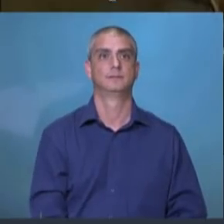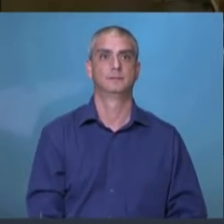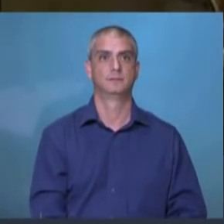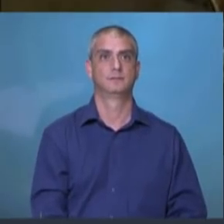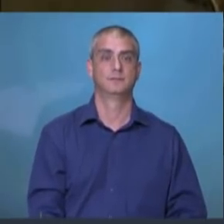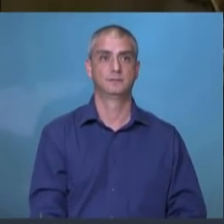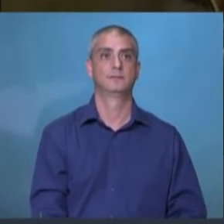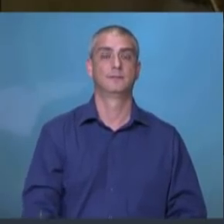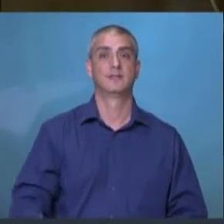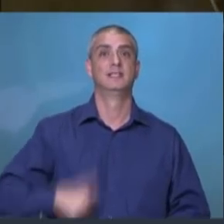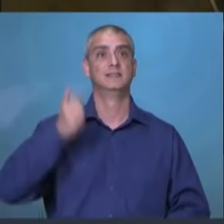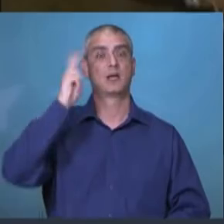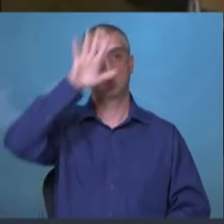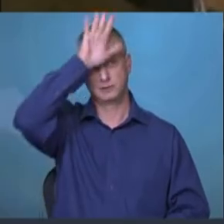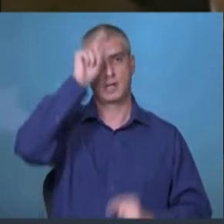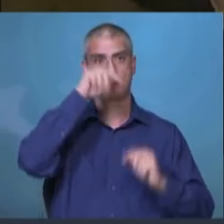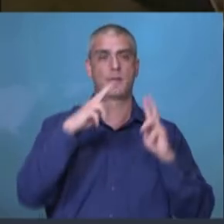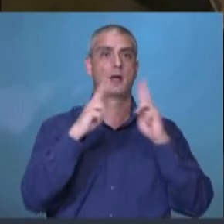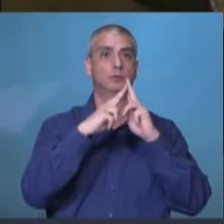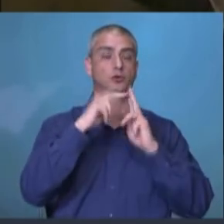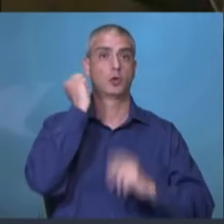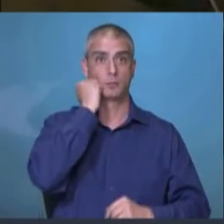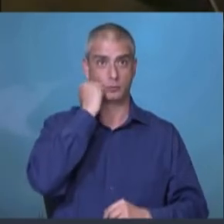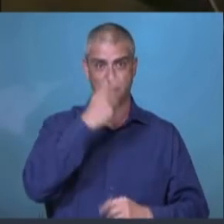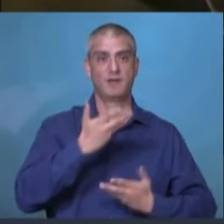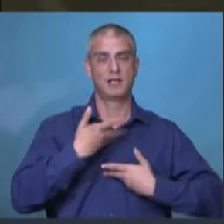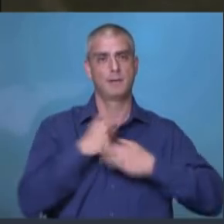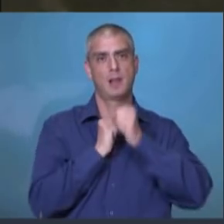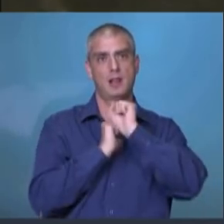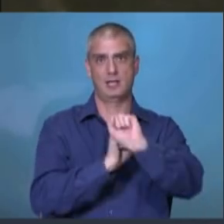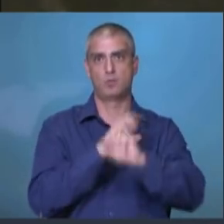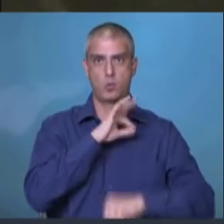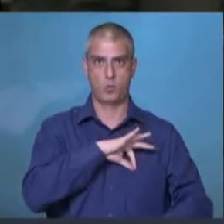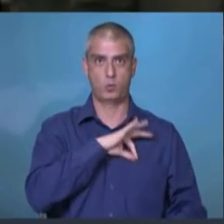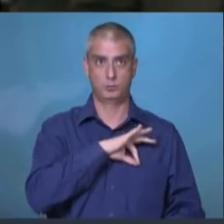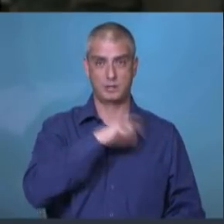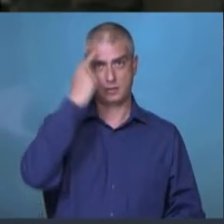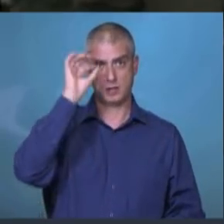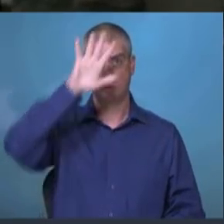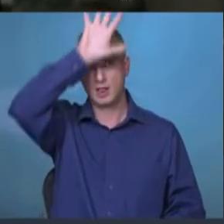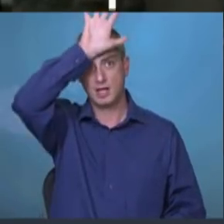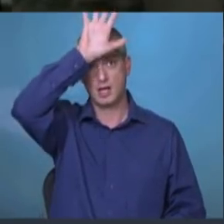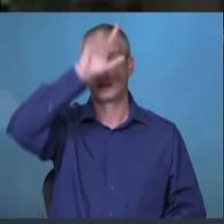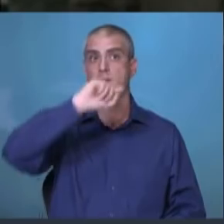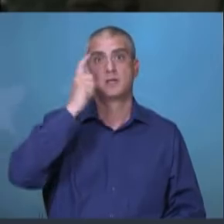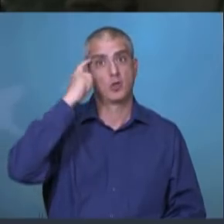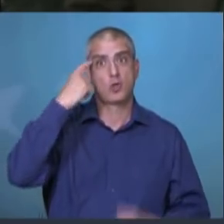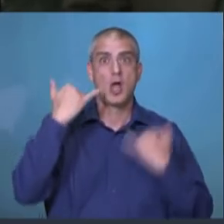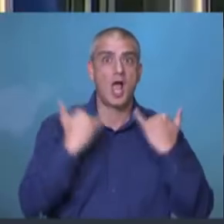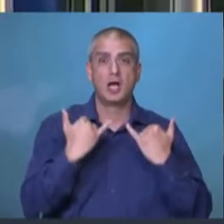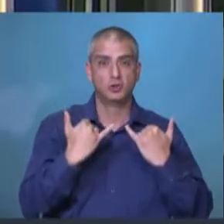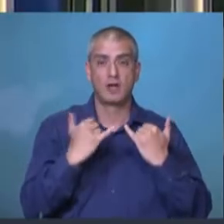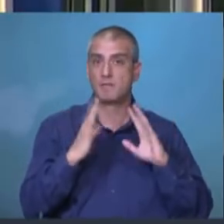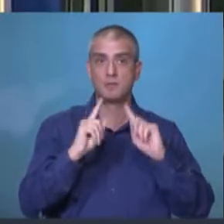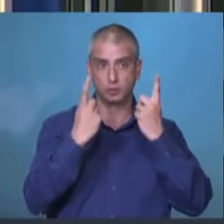שר החוץ האיראני הגיע היום לפגישות במוסקבה, שם קיבל גיבוי של רוסיה על העמדה האיראנית. מי שמודאג כרגע ממהלך הדברים